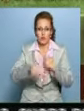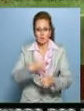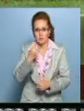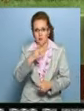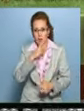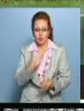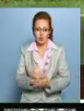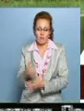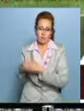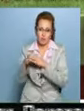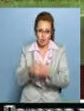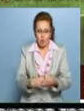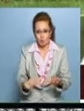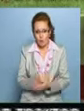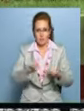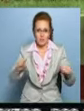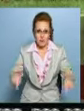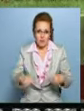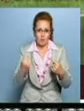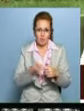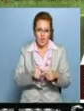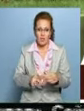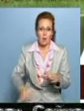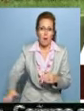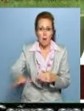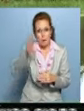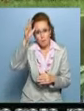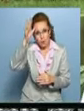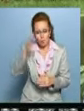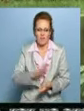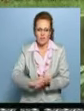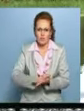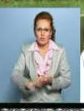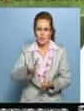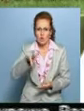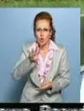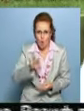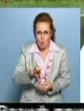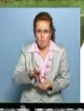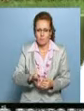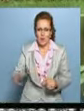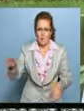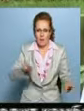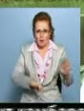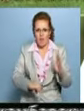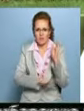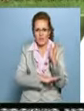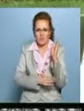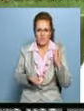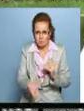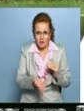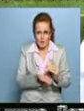восстанавливать пруд опять же начали с этого тополиного вычистили дно берега спилили деревья чтобы вода поднималась